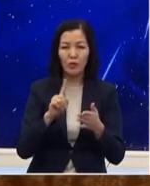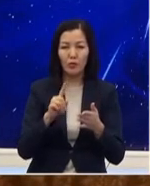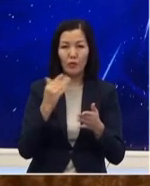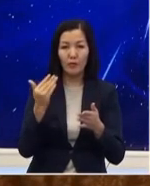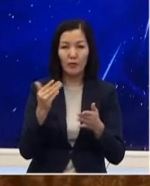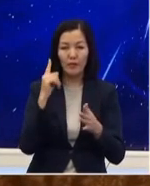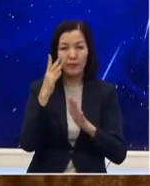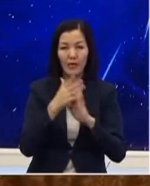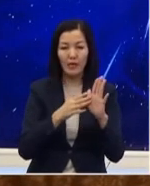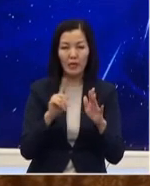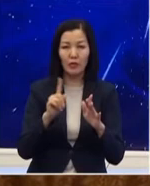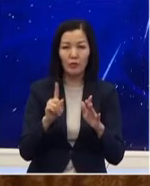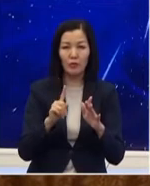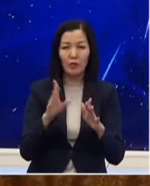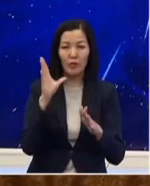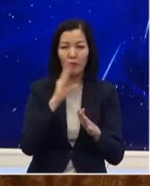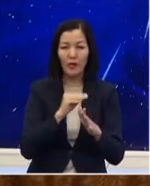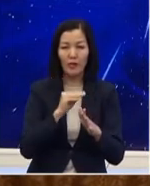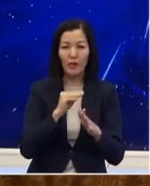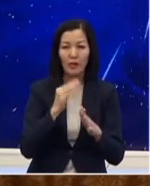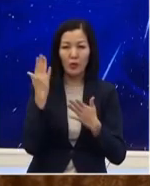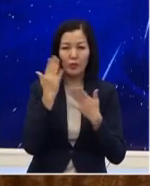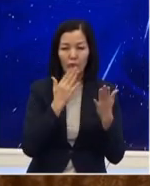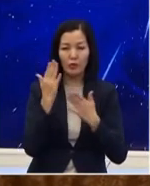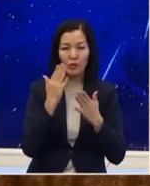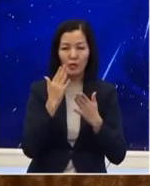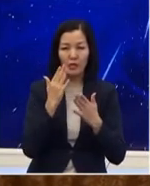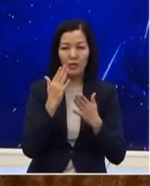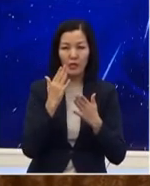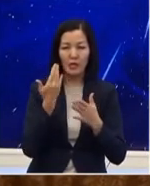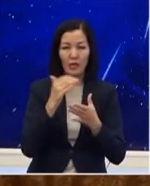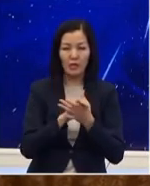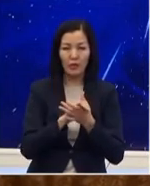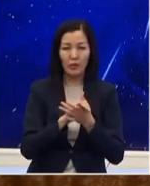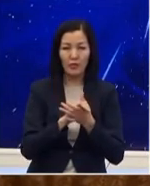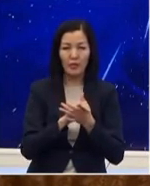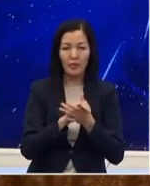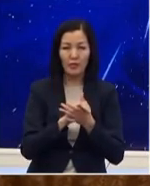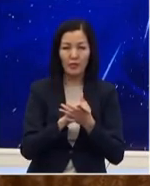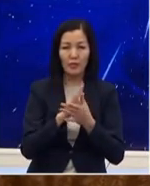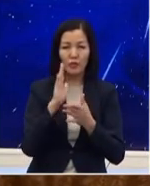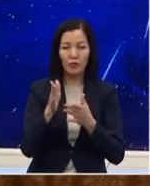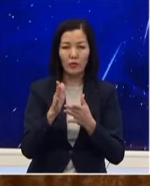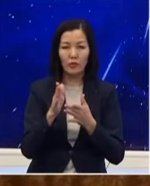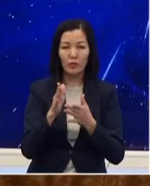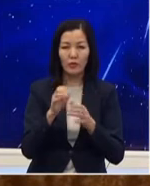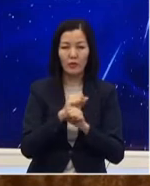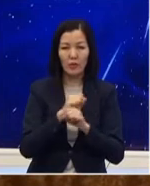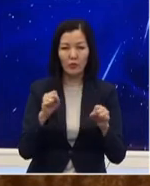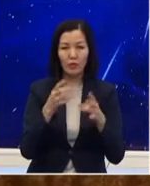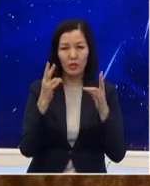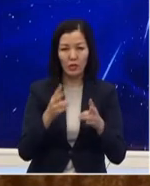Это делается для того, чтобы они могли сами как бы прочитать, ознакомиться в дальнейшем, чтобы не